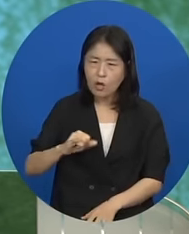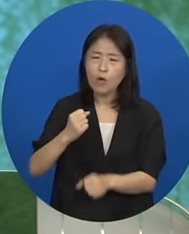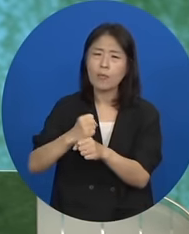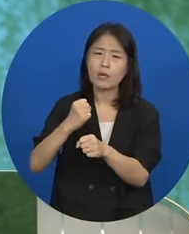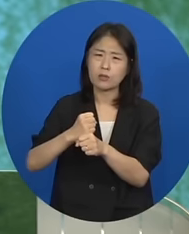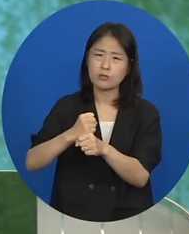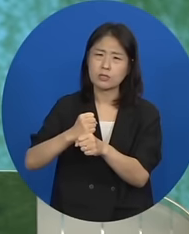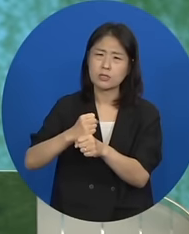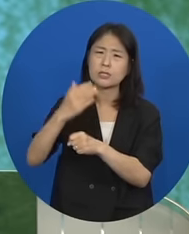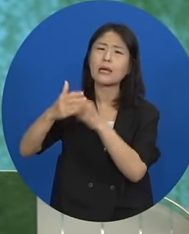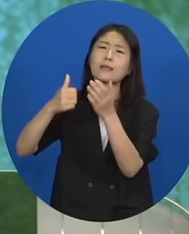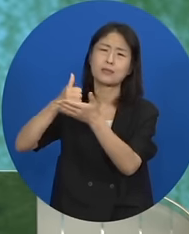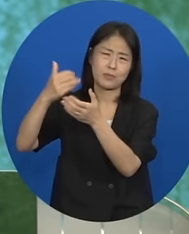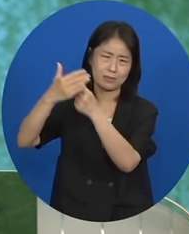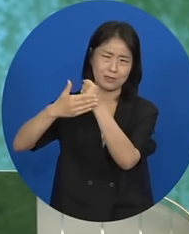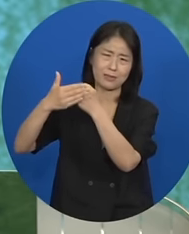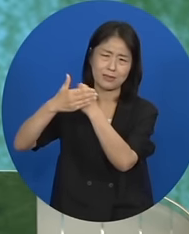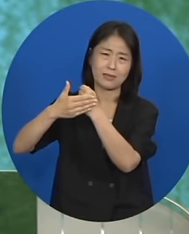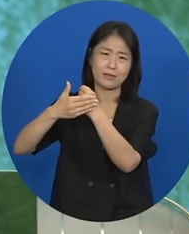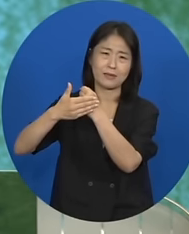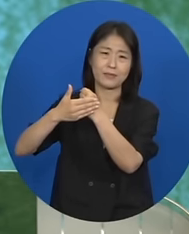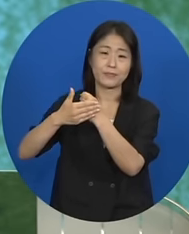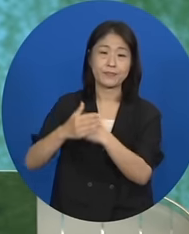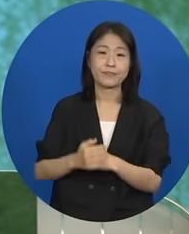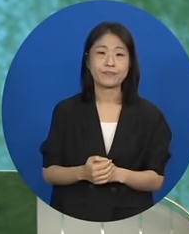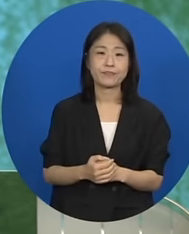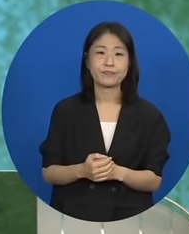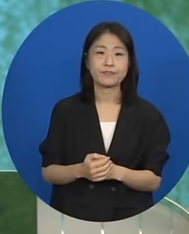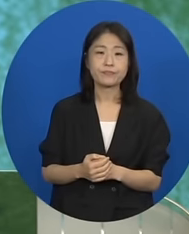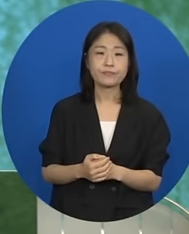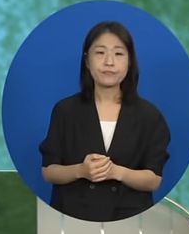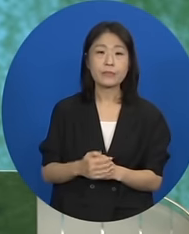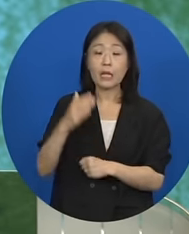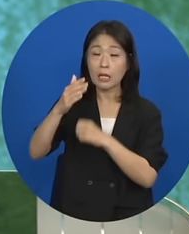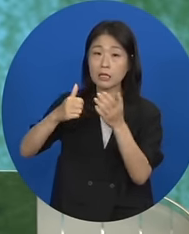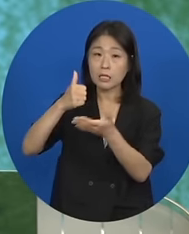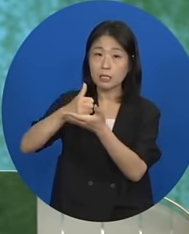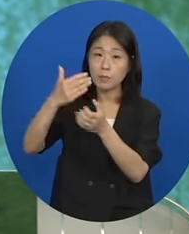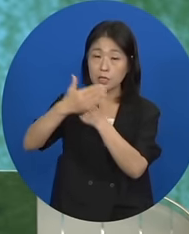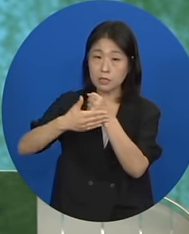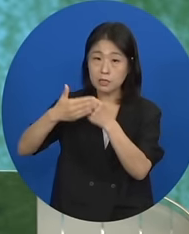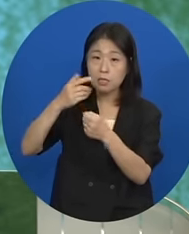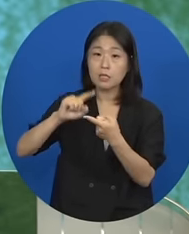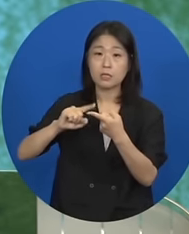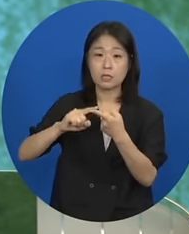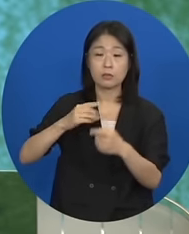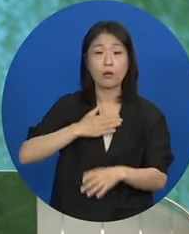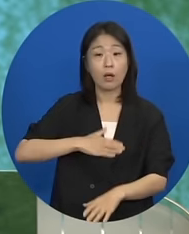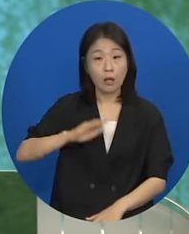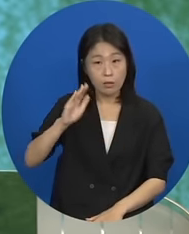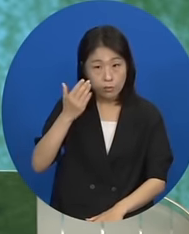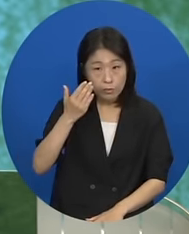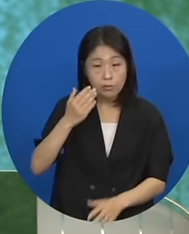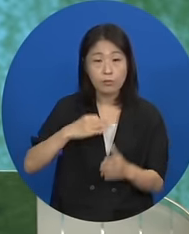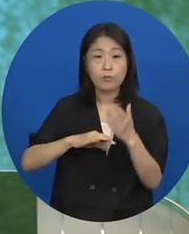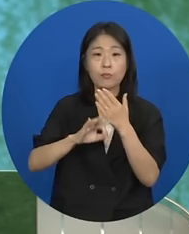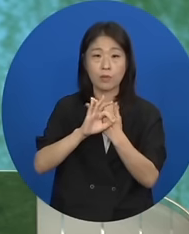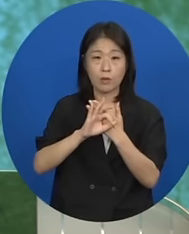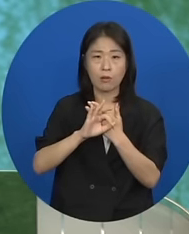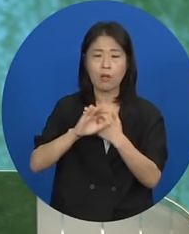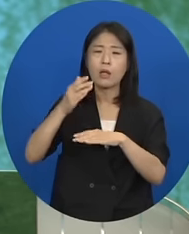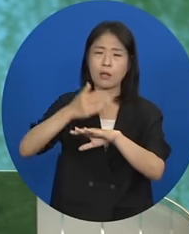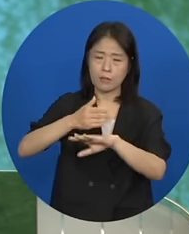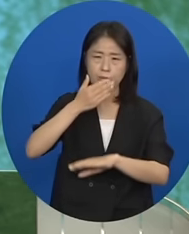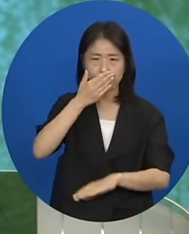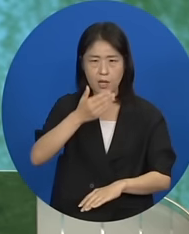중에 당연하지 않은 장미를 주신 은혜를 인식한다면 감사할 수가 있는 것이죠 그런다는